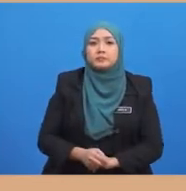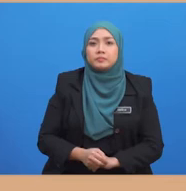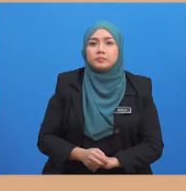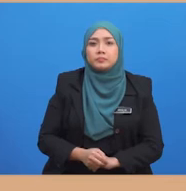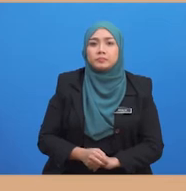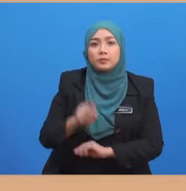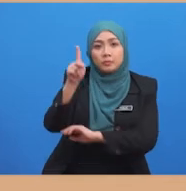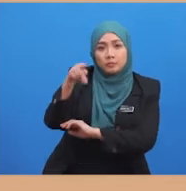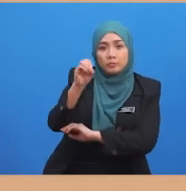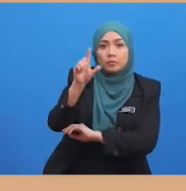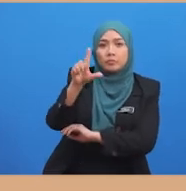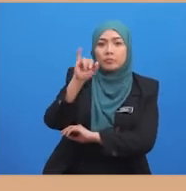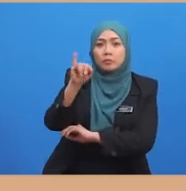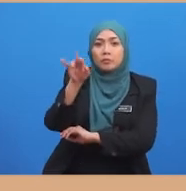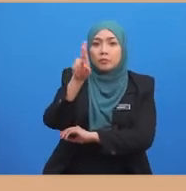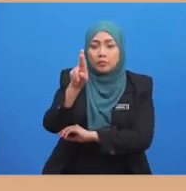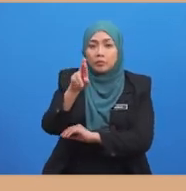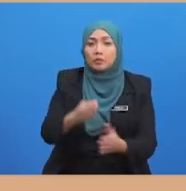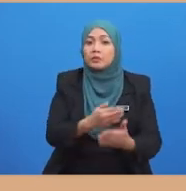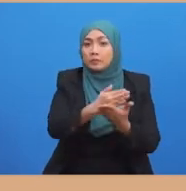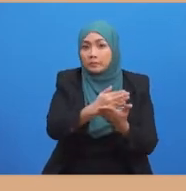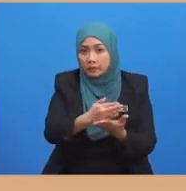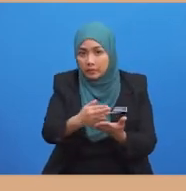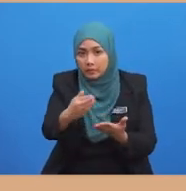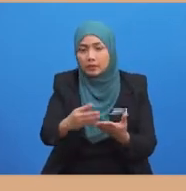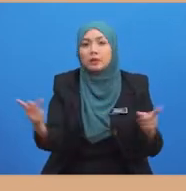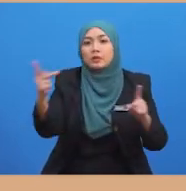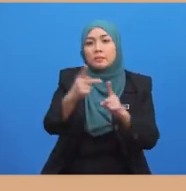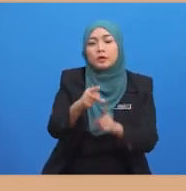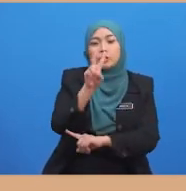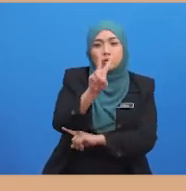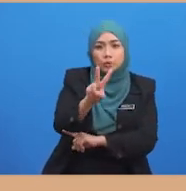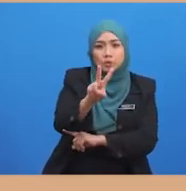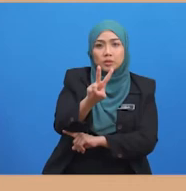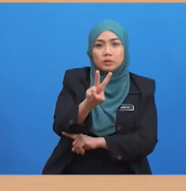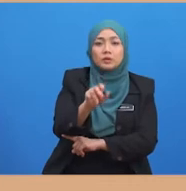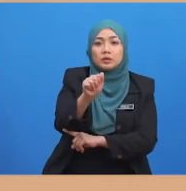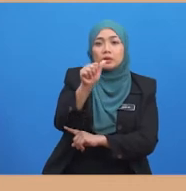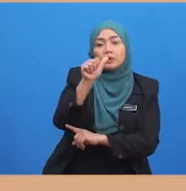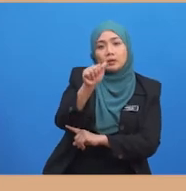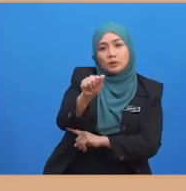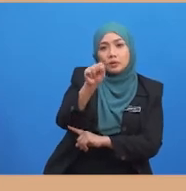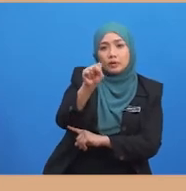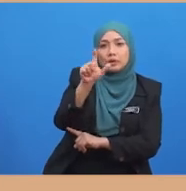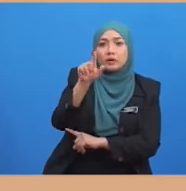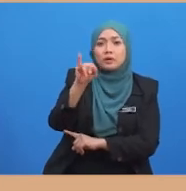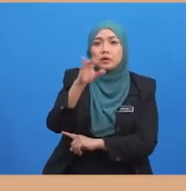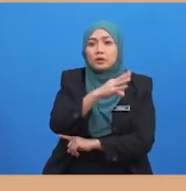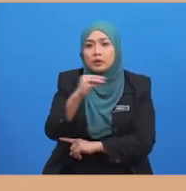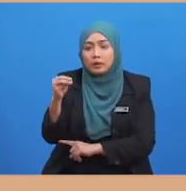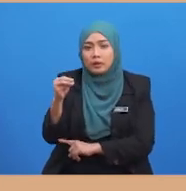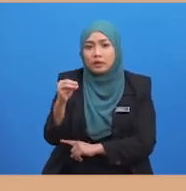polimer terbahagi kepada dua, iaitu polimer asli dan polimer sintetik.